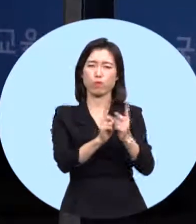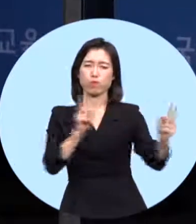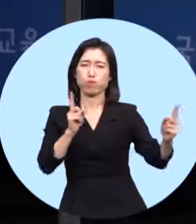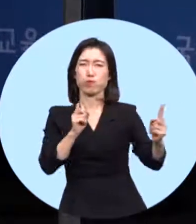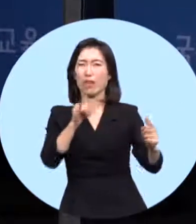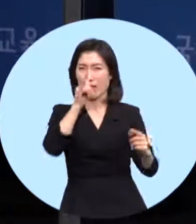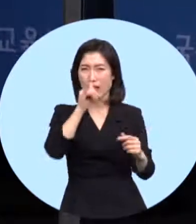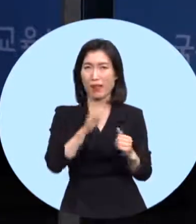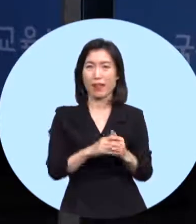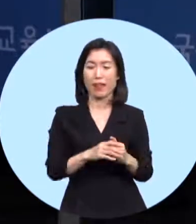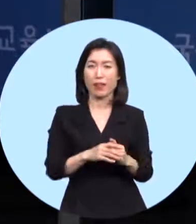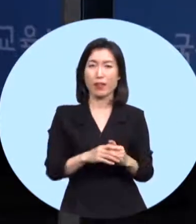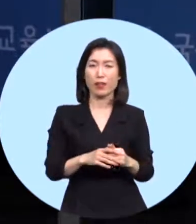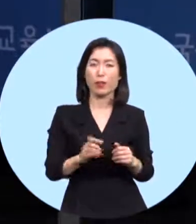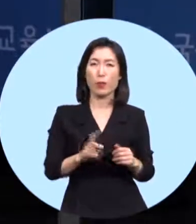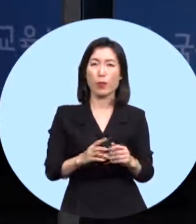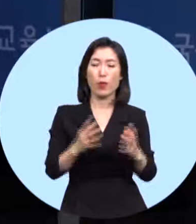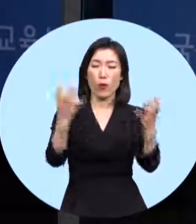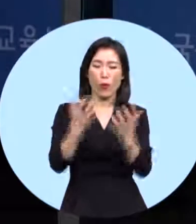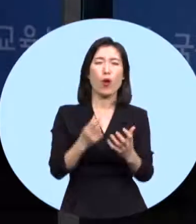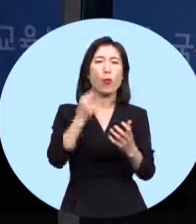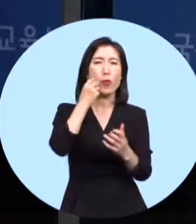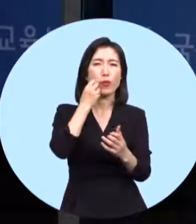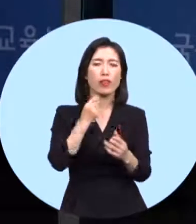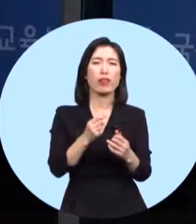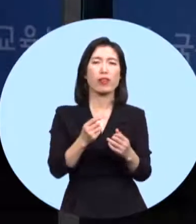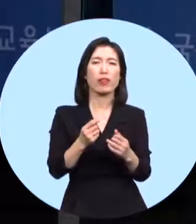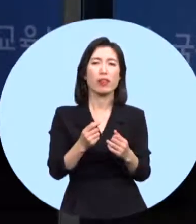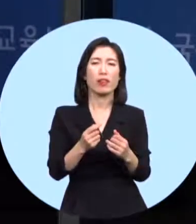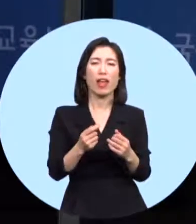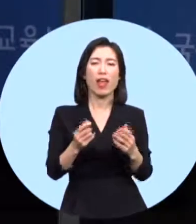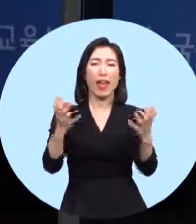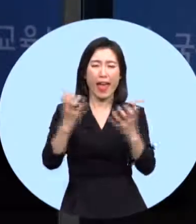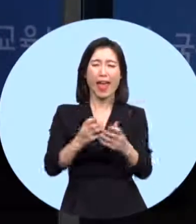언택트와 대면 수업을 병행해서 하고 있습니다.